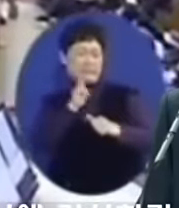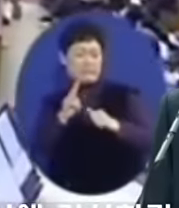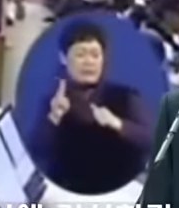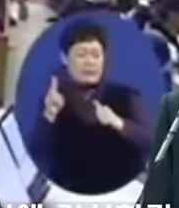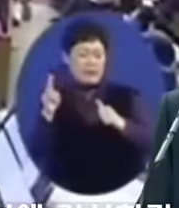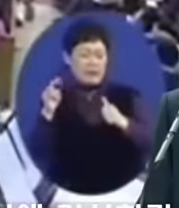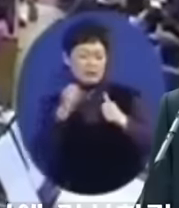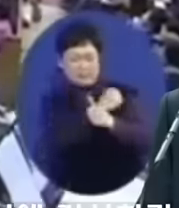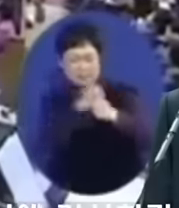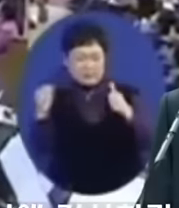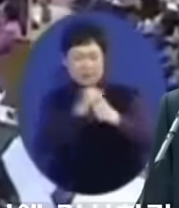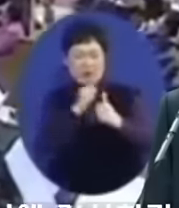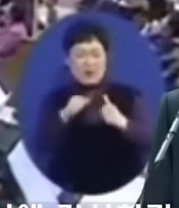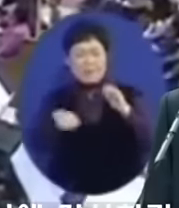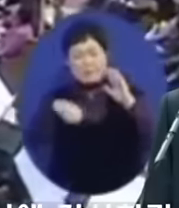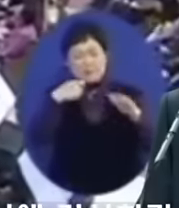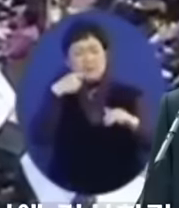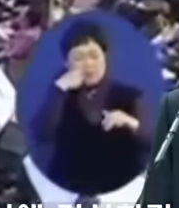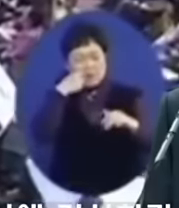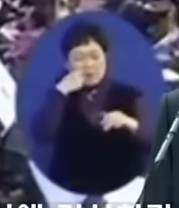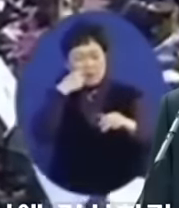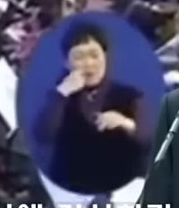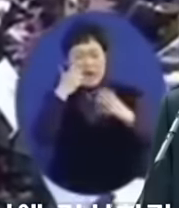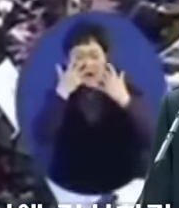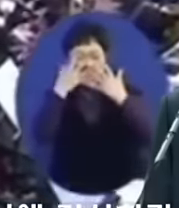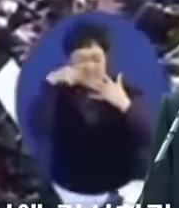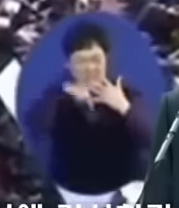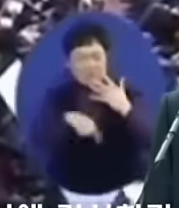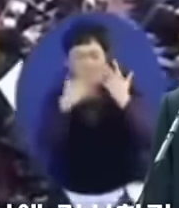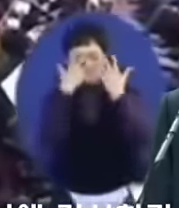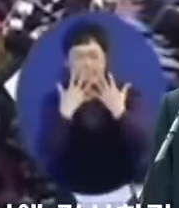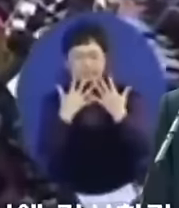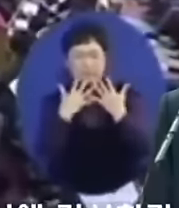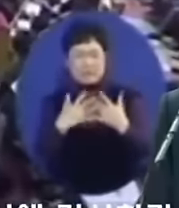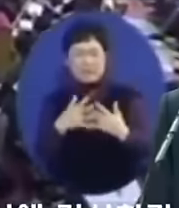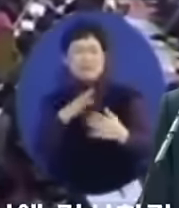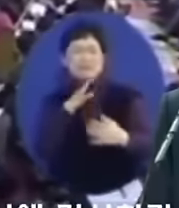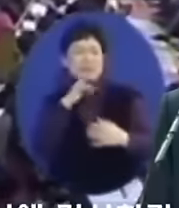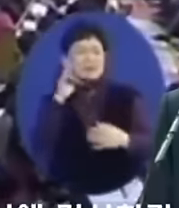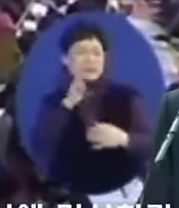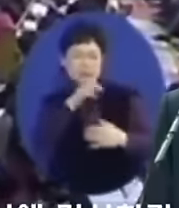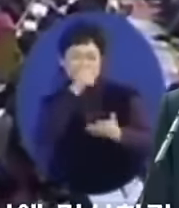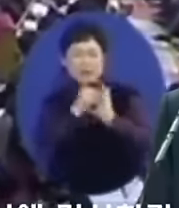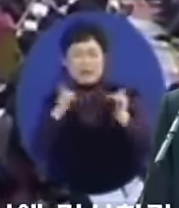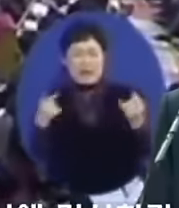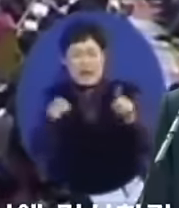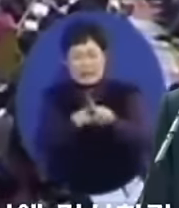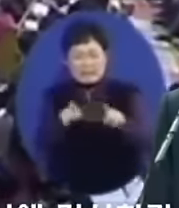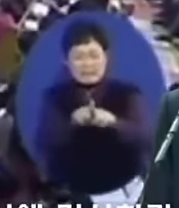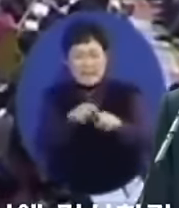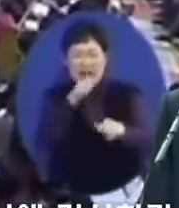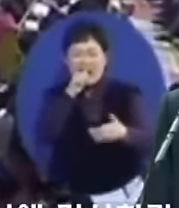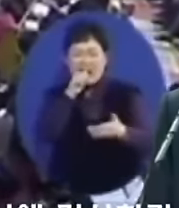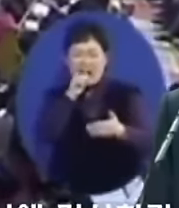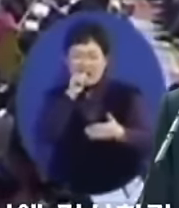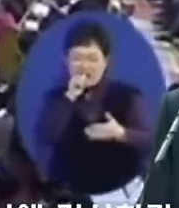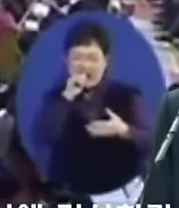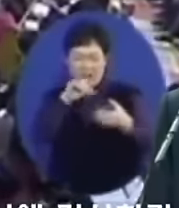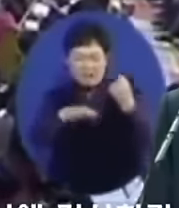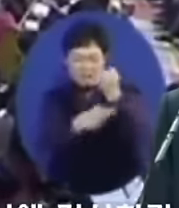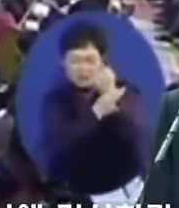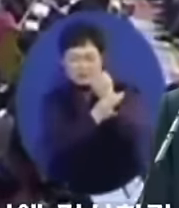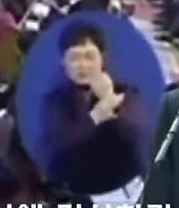먹고 감옥의 깊은 곳에 갇혔습니다. 흉악한 죄수들이 울거리는 감옥에 쇠고랑을 차고 둘이가